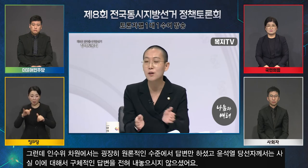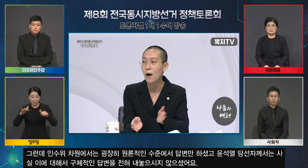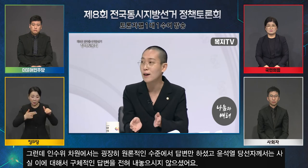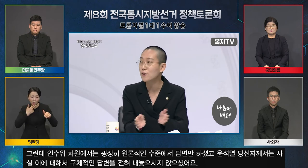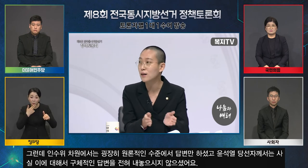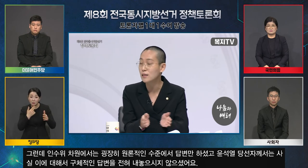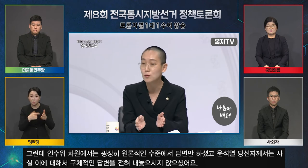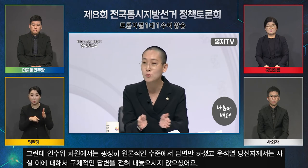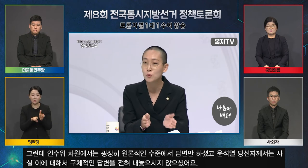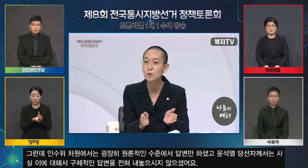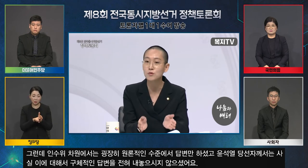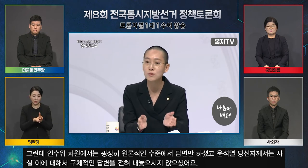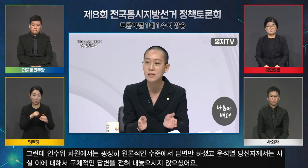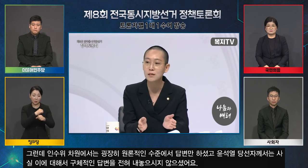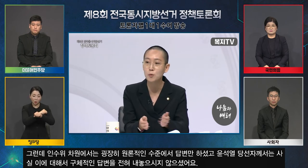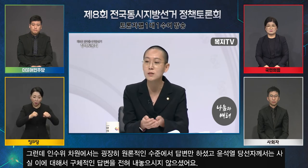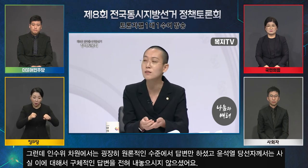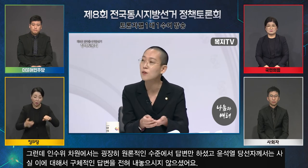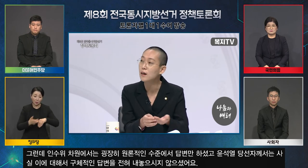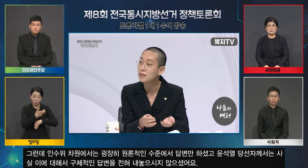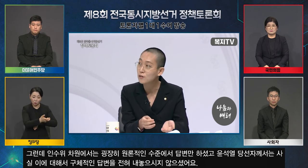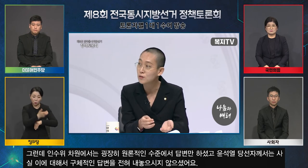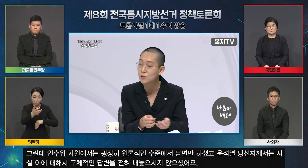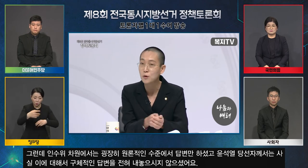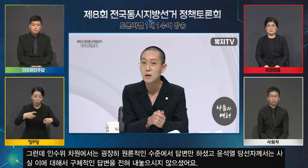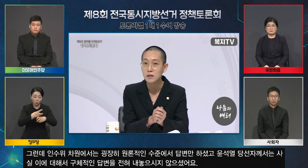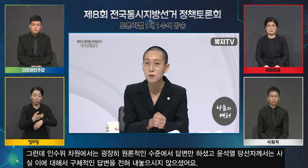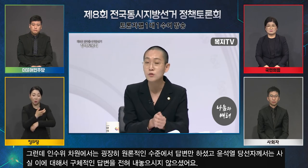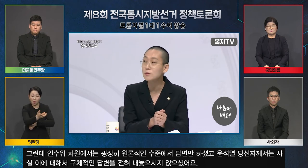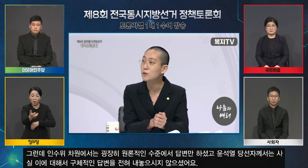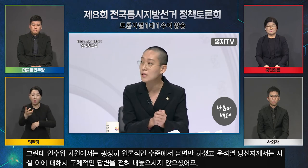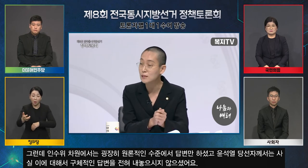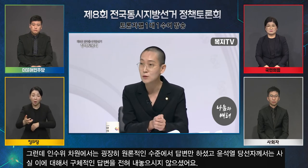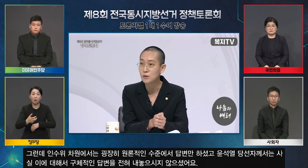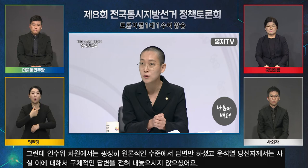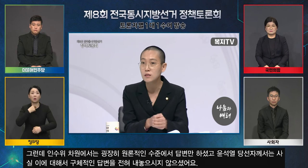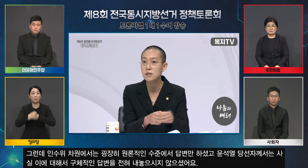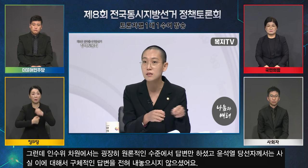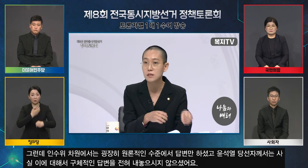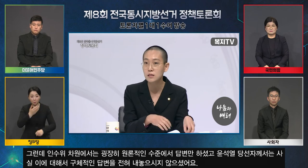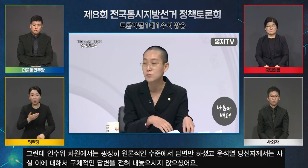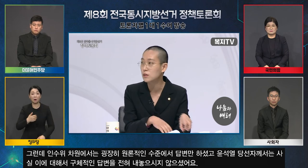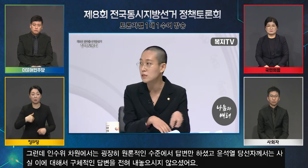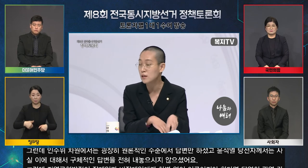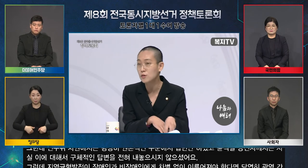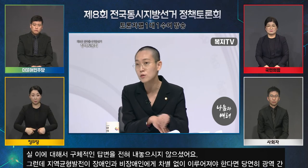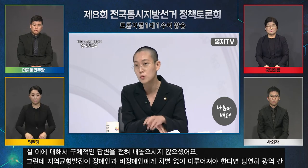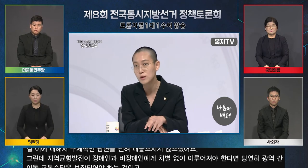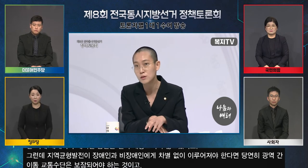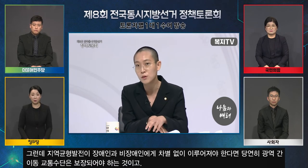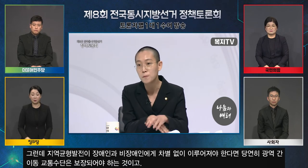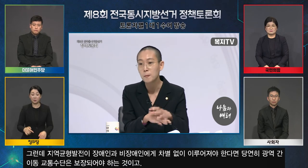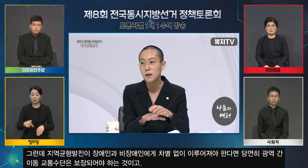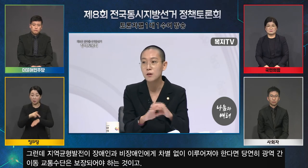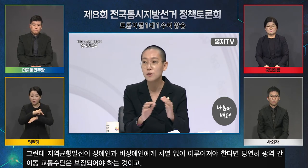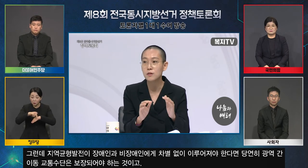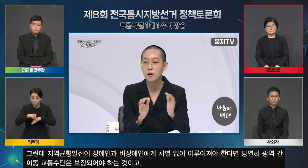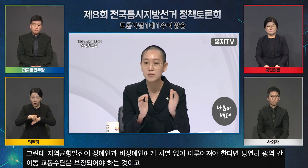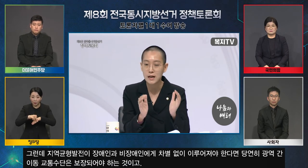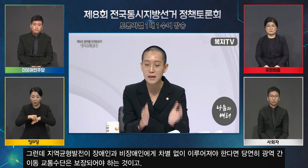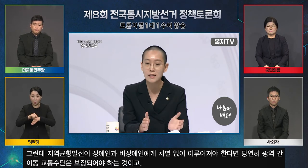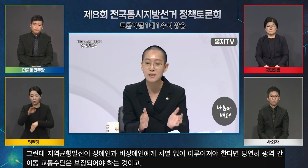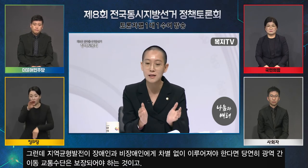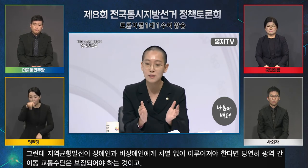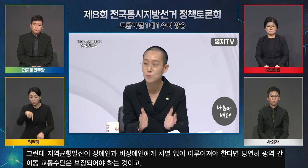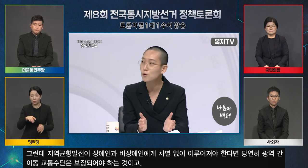당연히 광역 간 이동교통수단은 보장되어야 하는 것이고 그런 측면에 있어서 이제는 기재부가 시행령을 통해서 이런